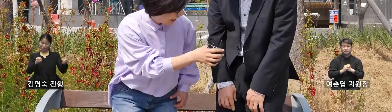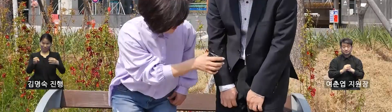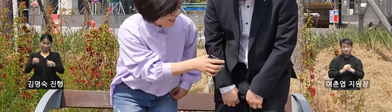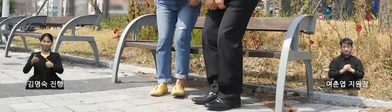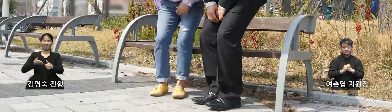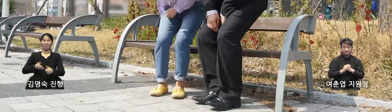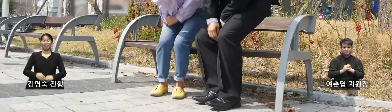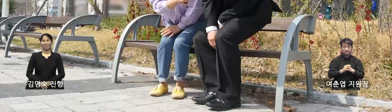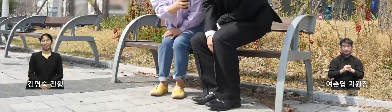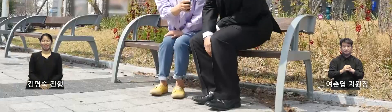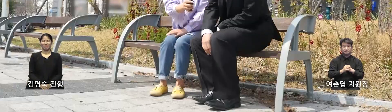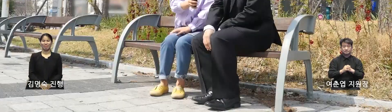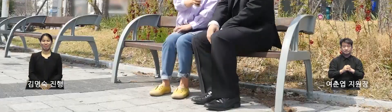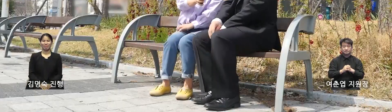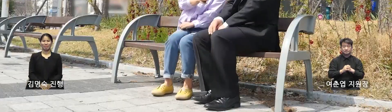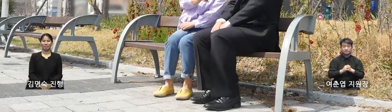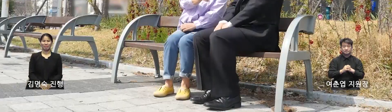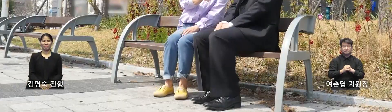네.